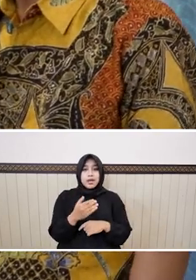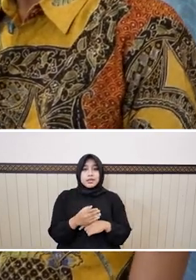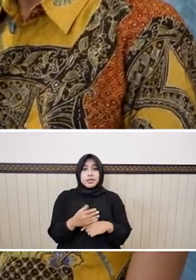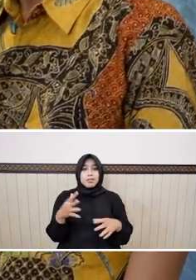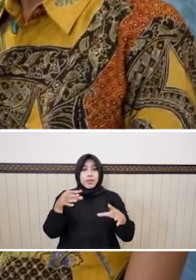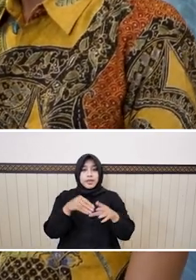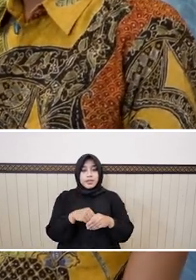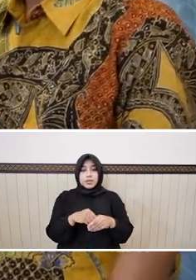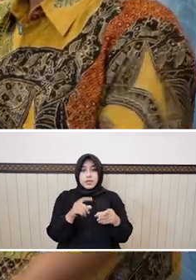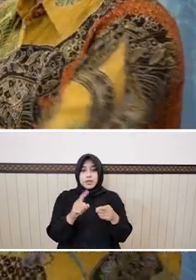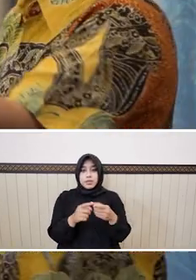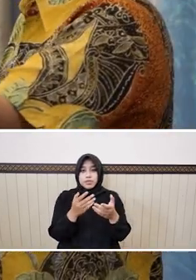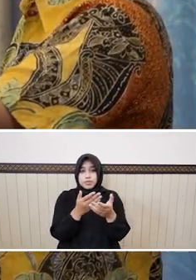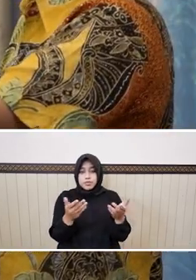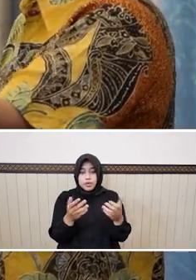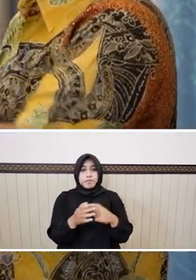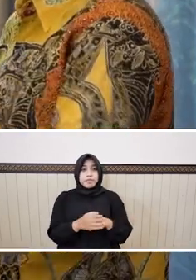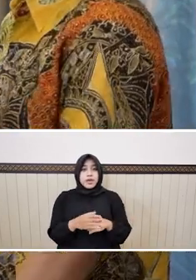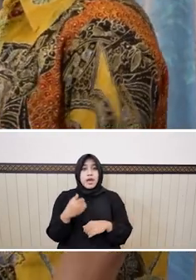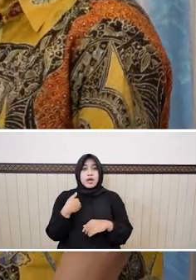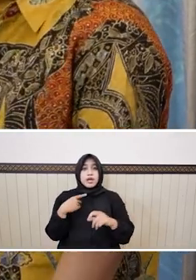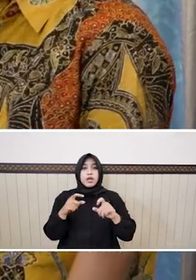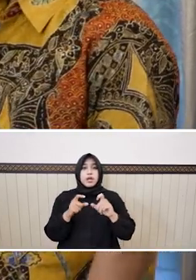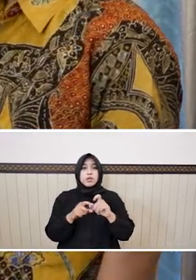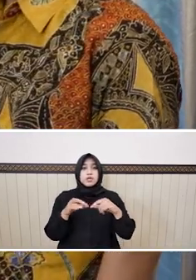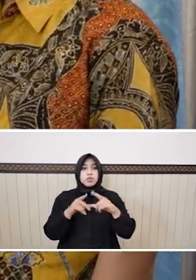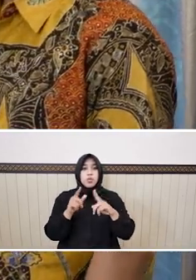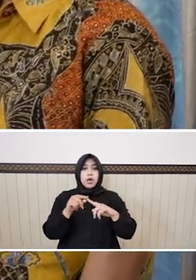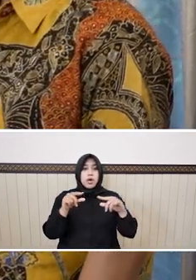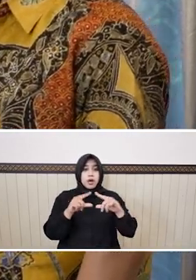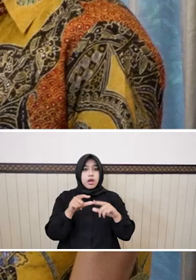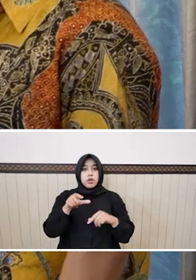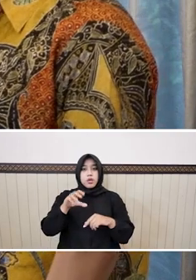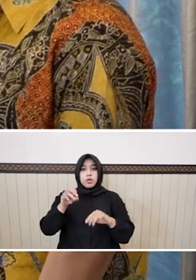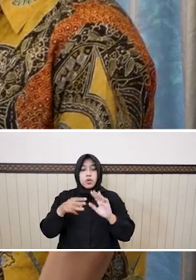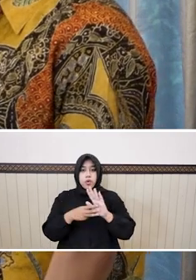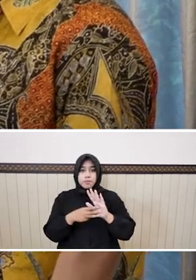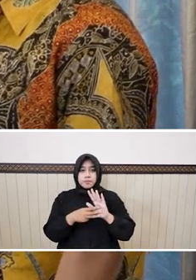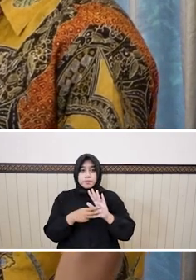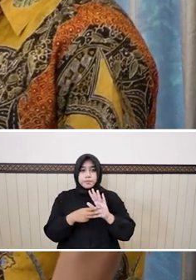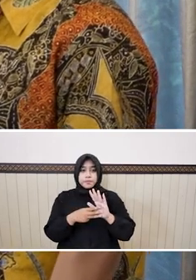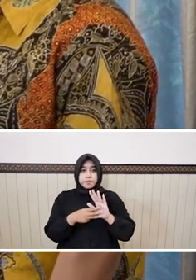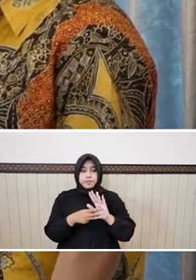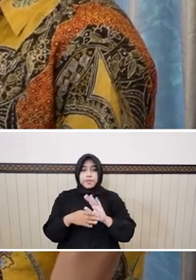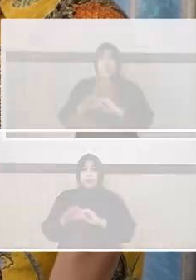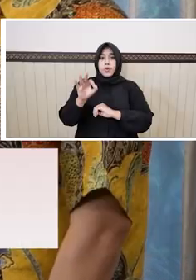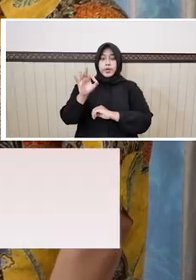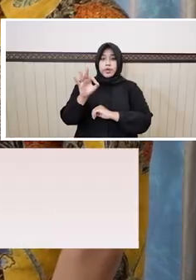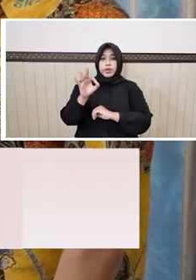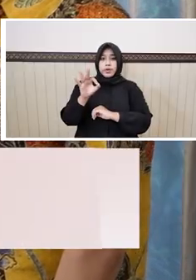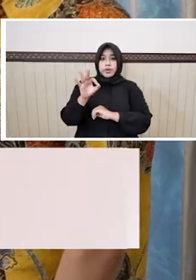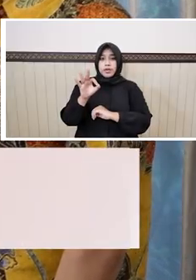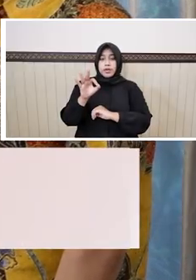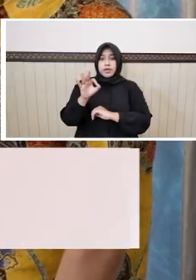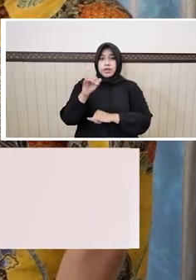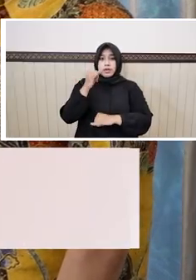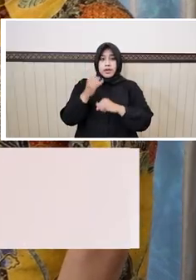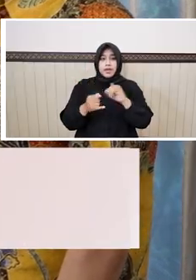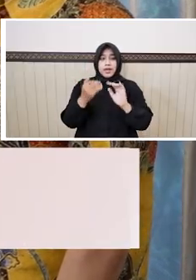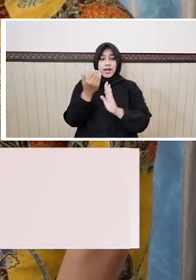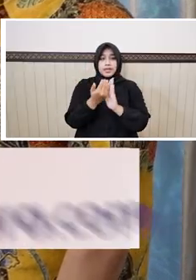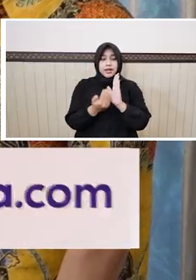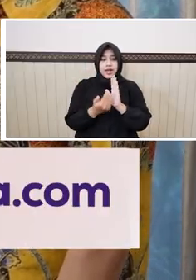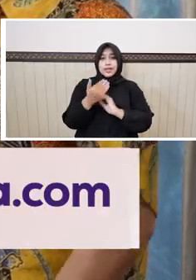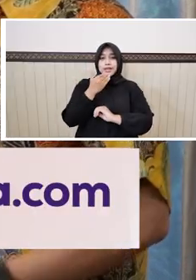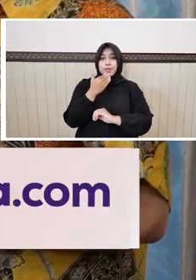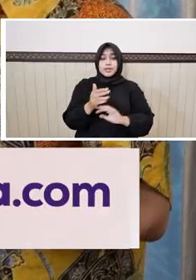partisipasi dari semua pihak ada diri the lounge Hai baik kita sudah berada diakhir